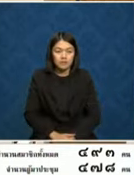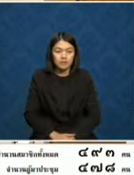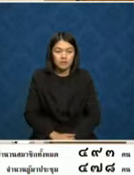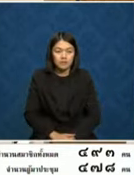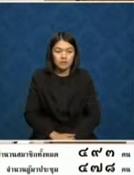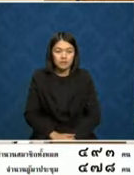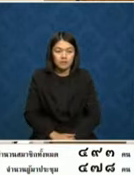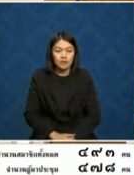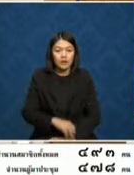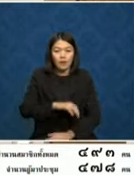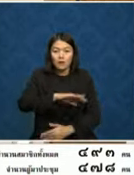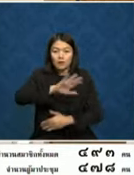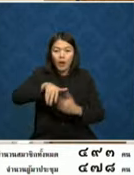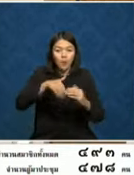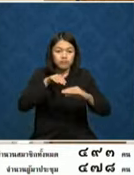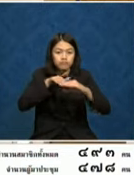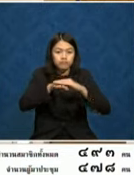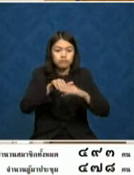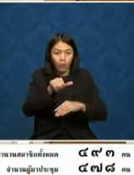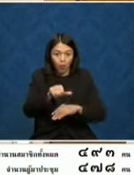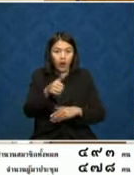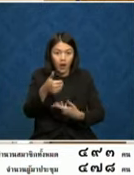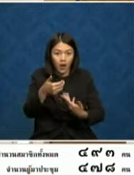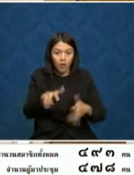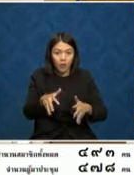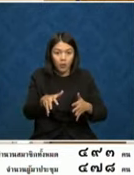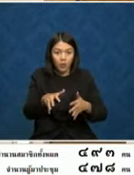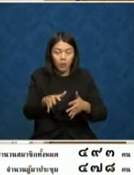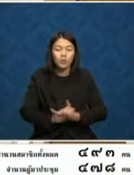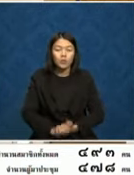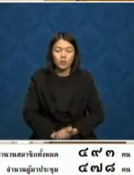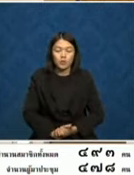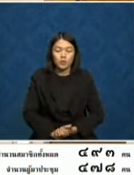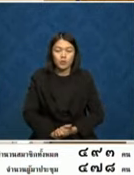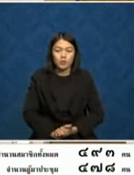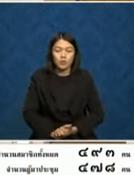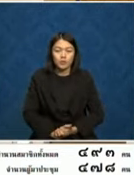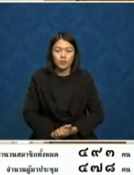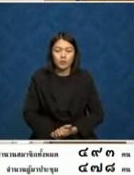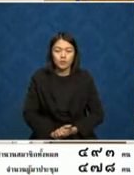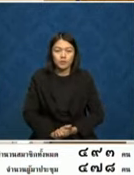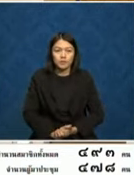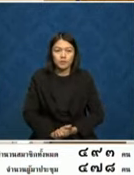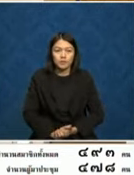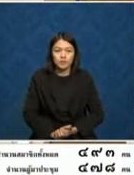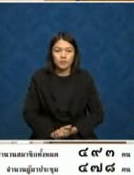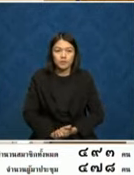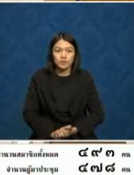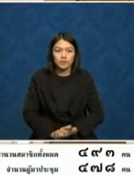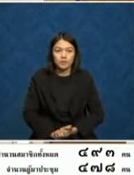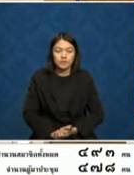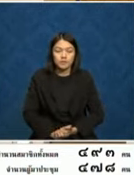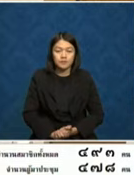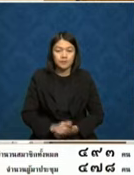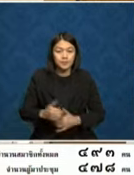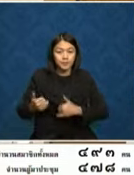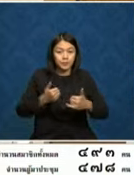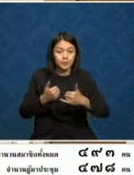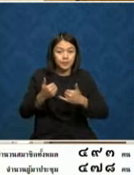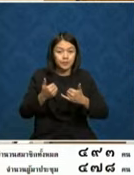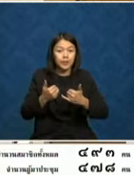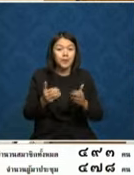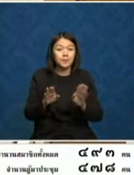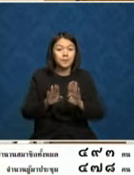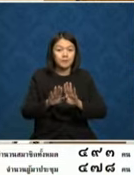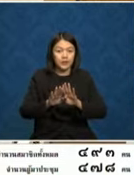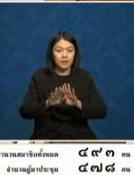แสดงตนทุกท่านแล้วนะครับถ้าแสดงตนทุกท่านแล้วก็ถ้าแสดงตนทุกท่านแล้วผมขอปิด